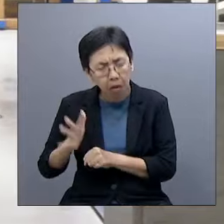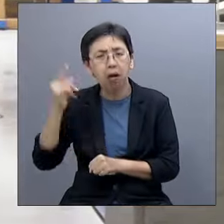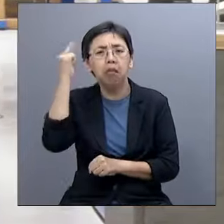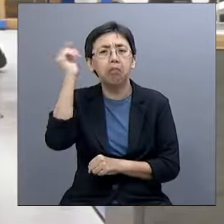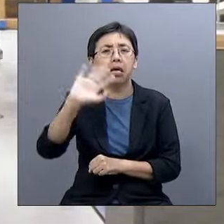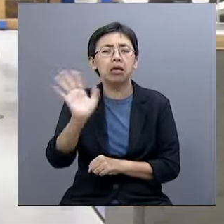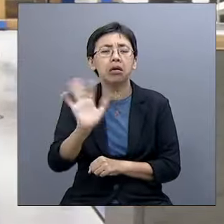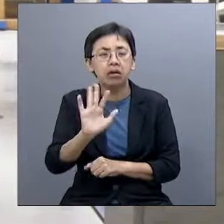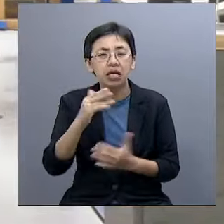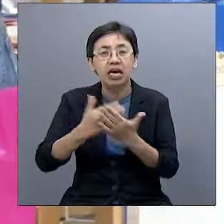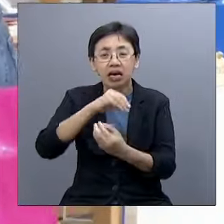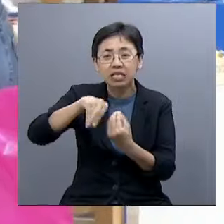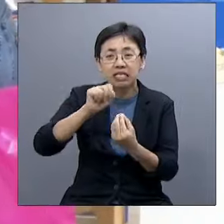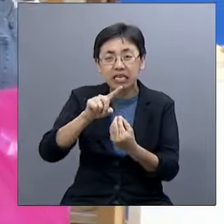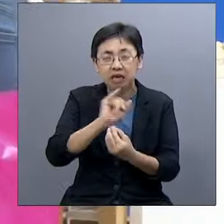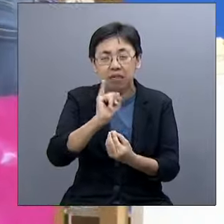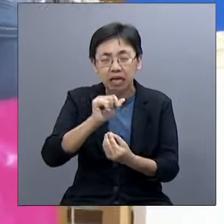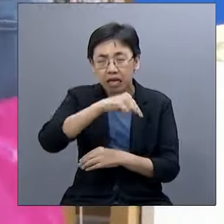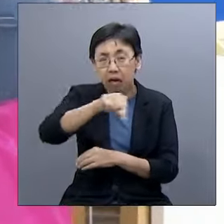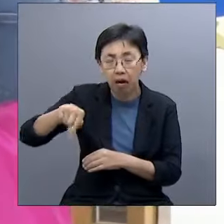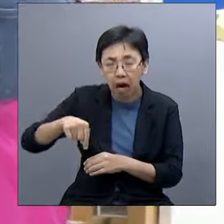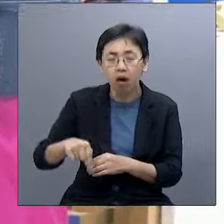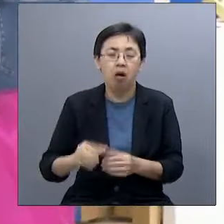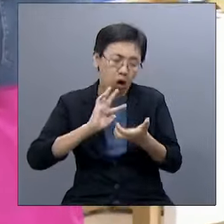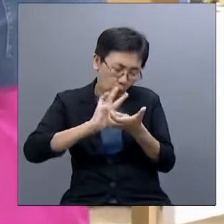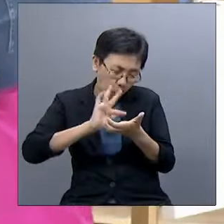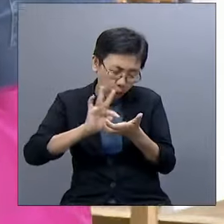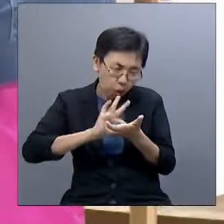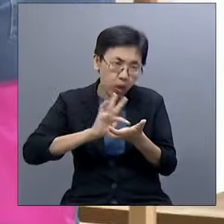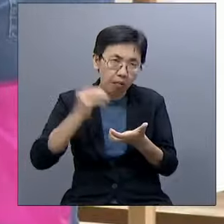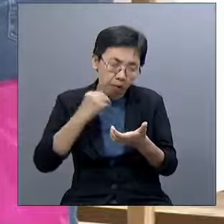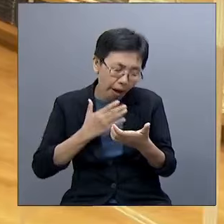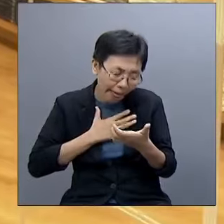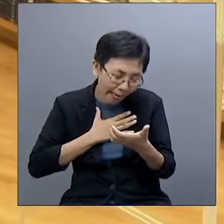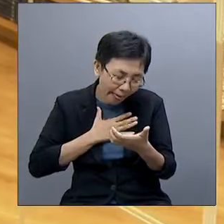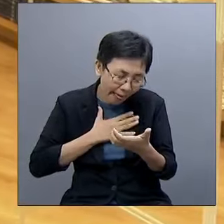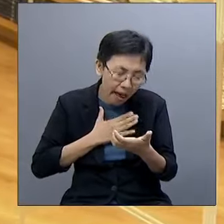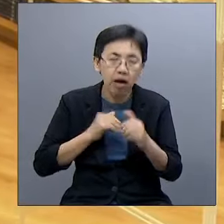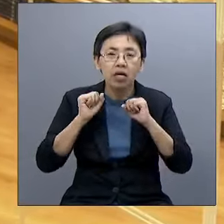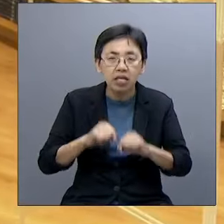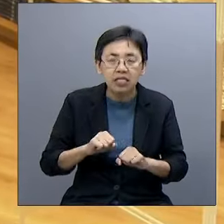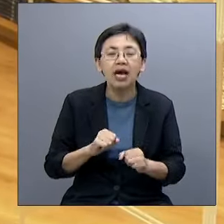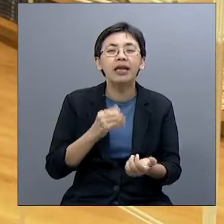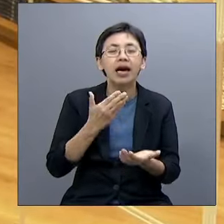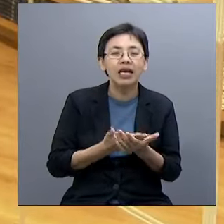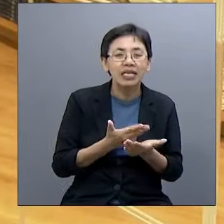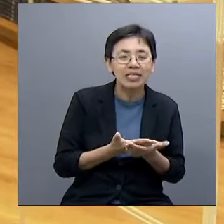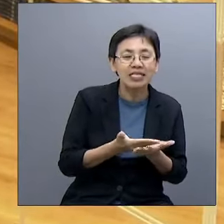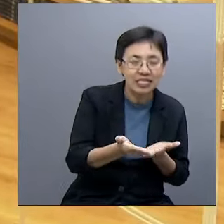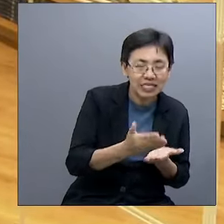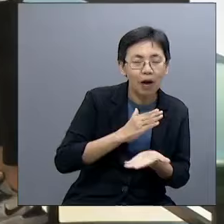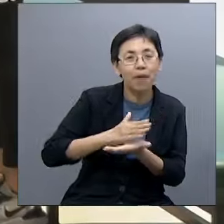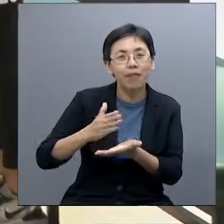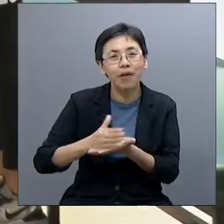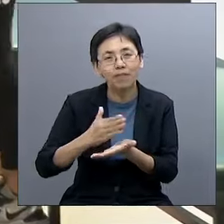เศรษฐกิจที่โซเชียลมีเดียนี่แหละค่ะเป็นปัจจัยที่สำคัญให้คนตัดสินใจผ่อนไปใช้ไปผ่อน